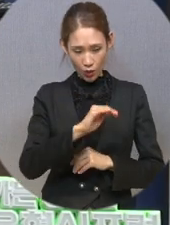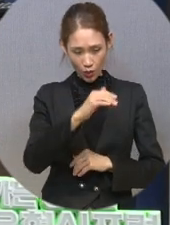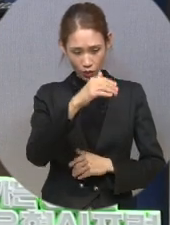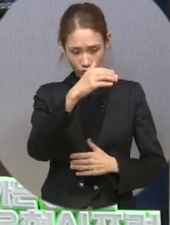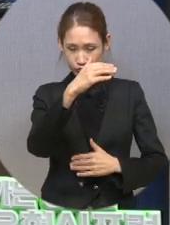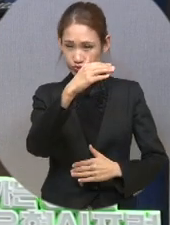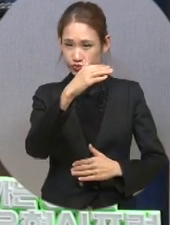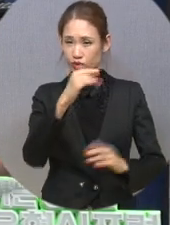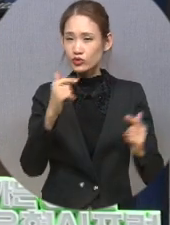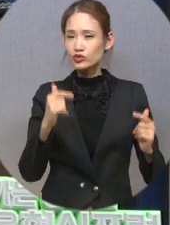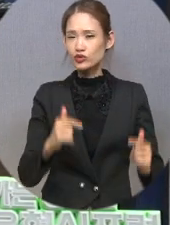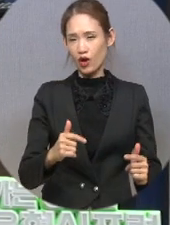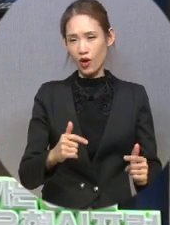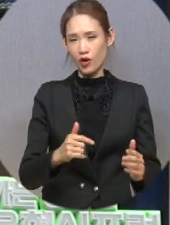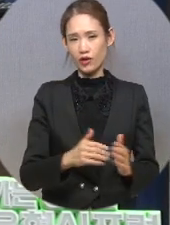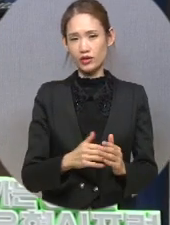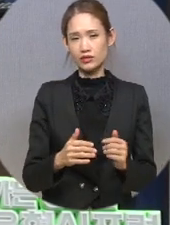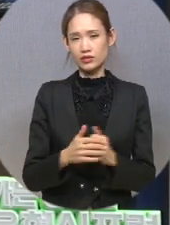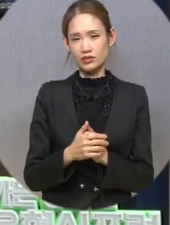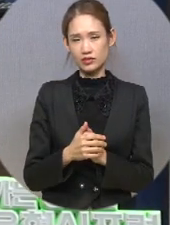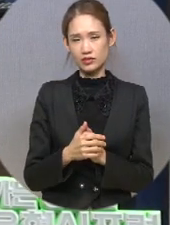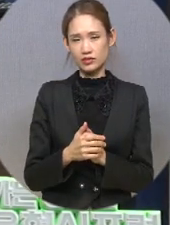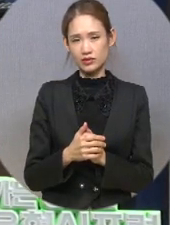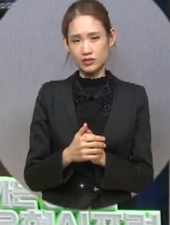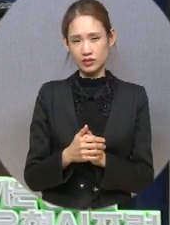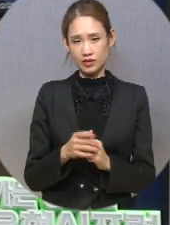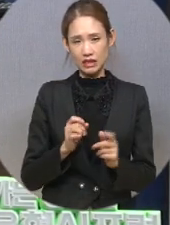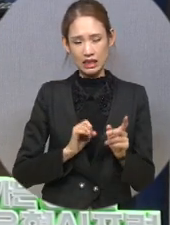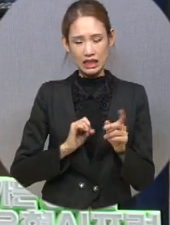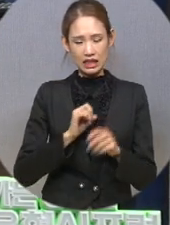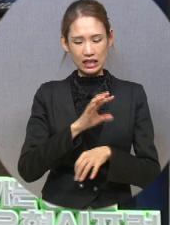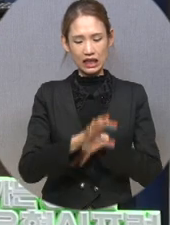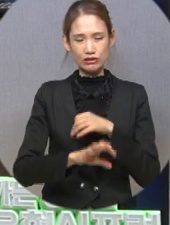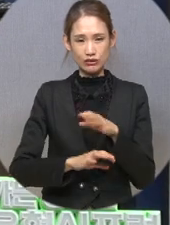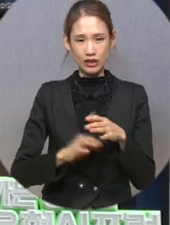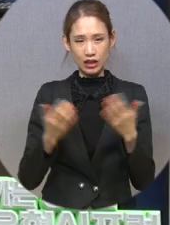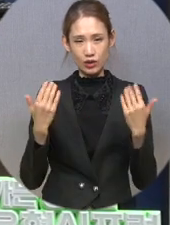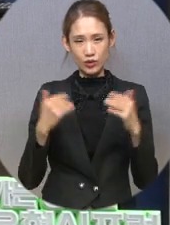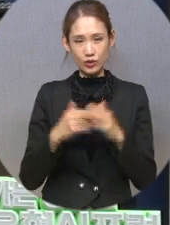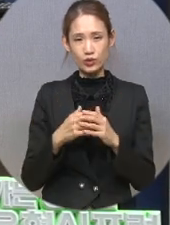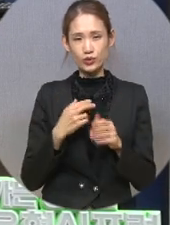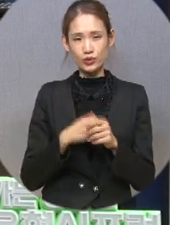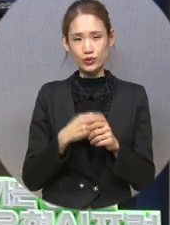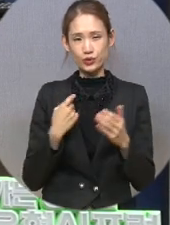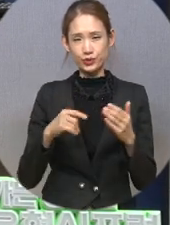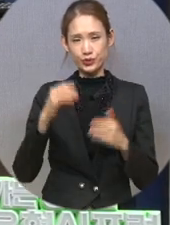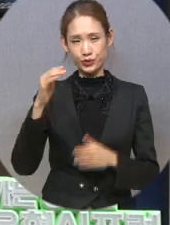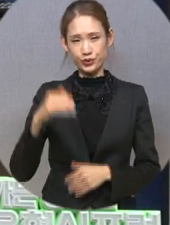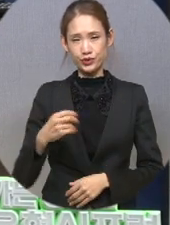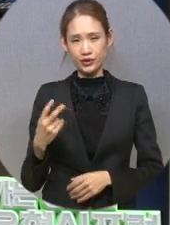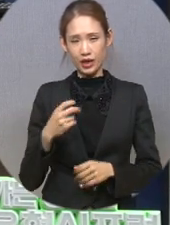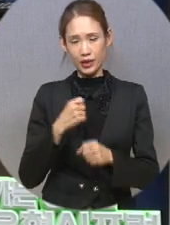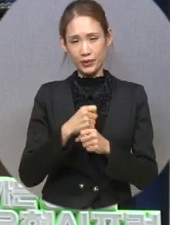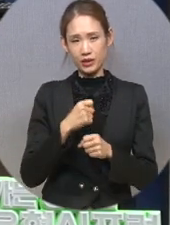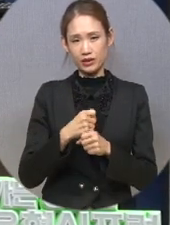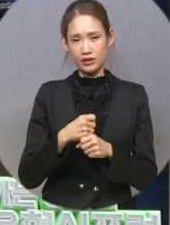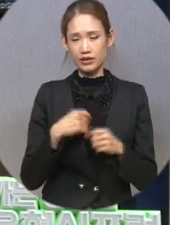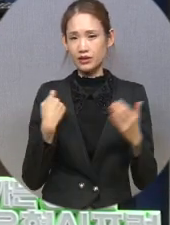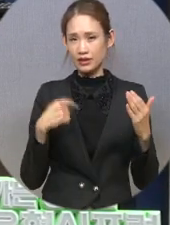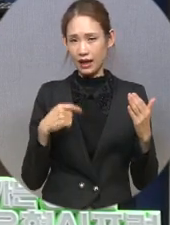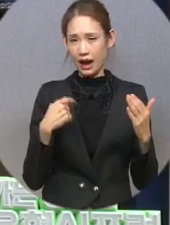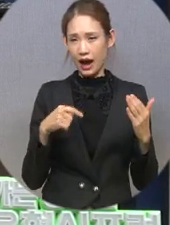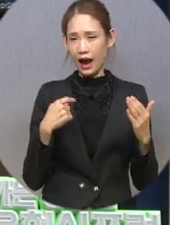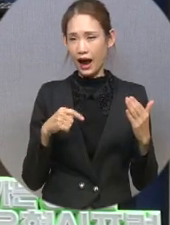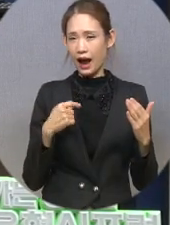이제 교육과정은 대강화하고 학교에서 교사들이 교육과정을 재구성해서 가르치도록 하는 소위 이제